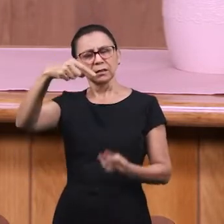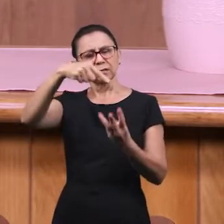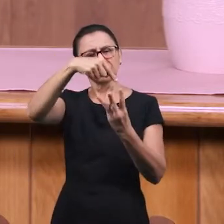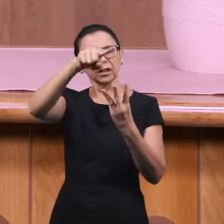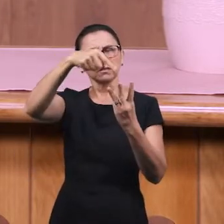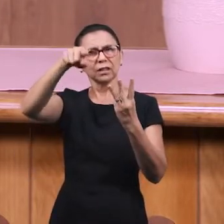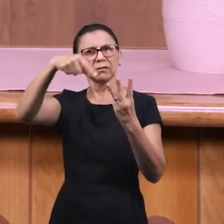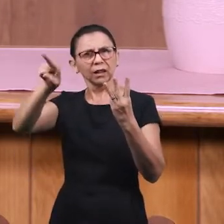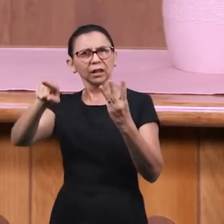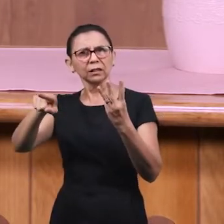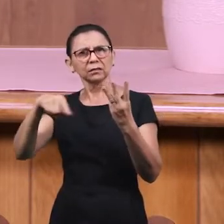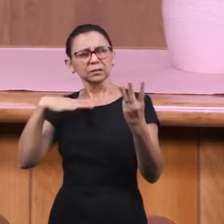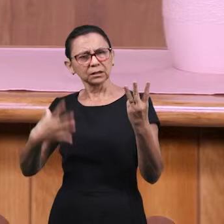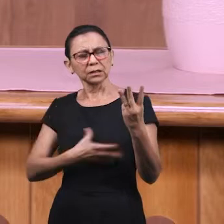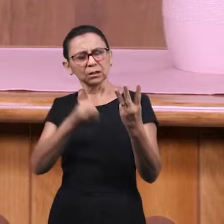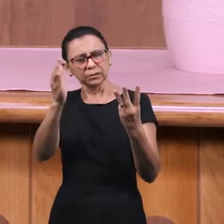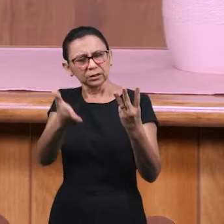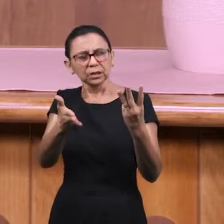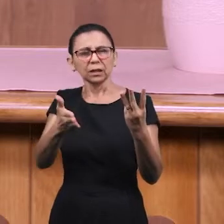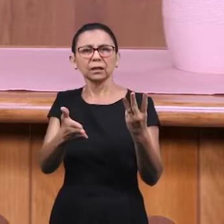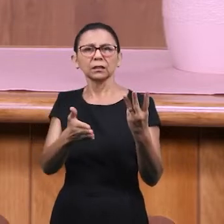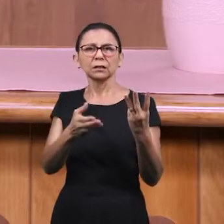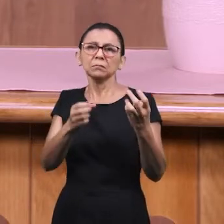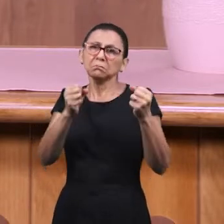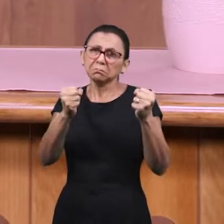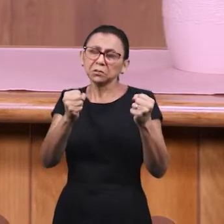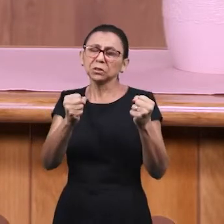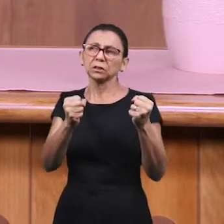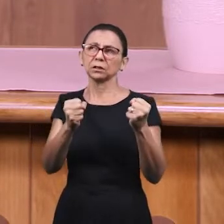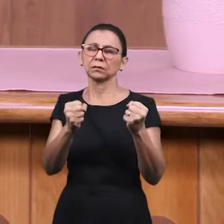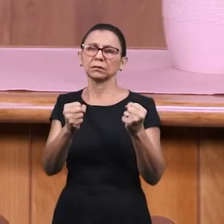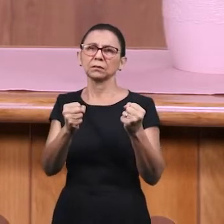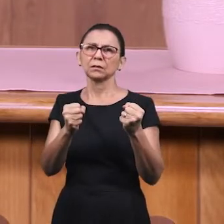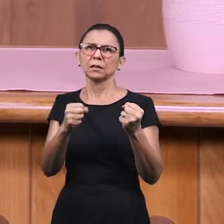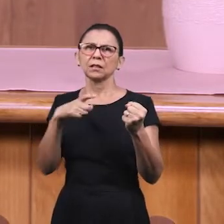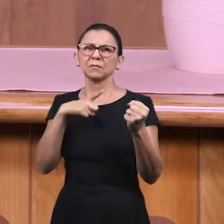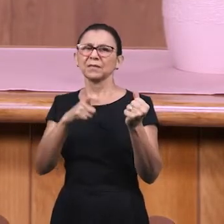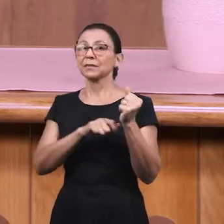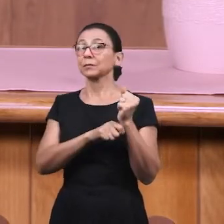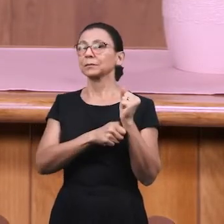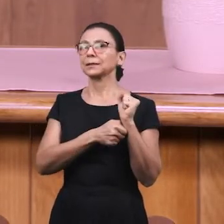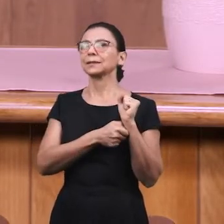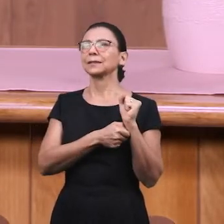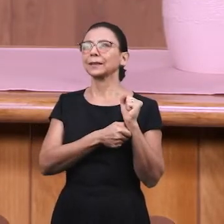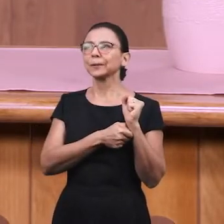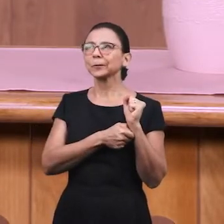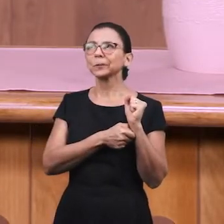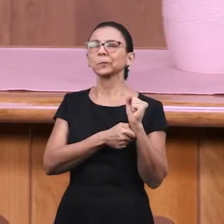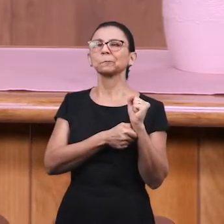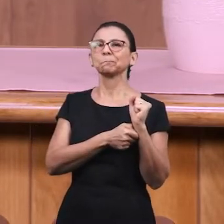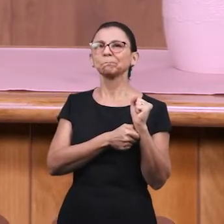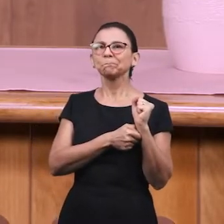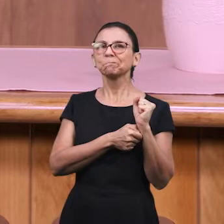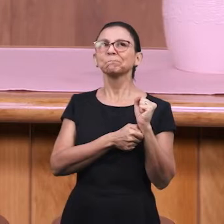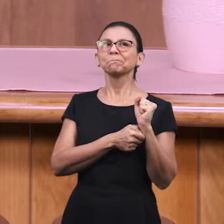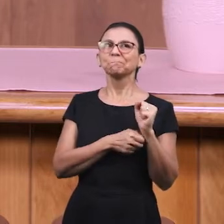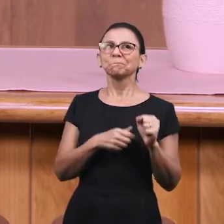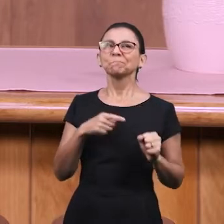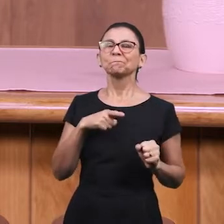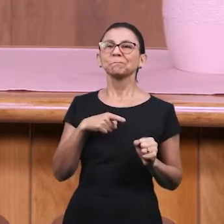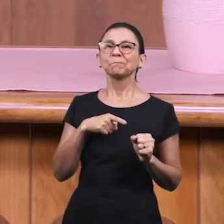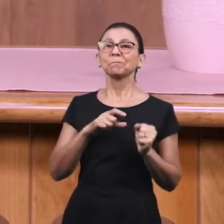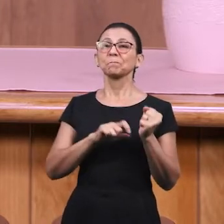Почему? Есть здесь какой-то секрет? Да, есть. Это является частью проекта,